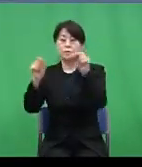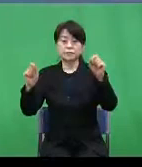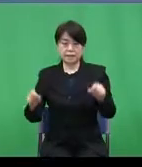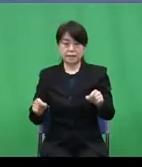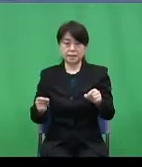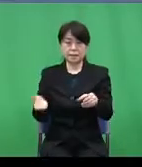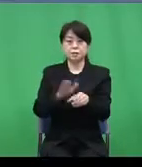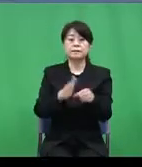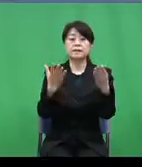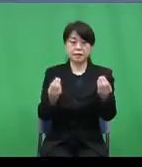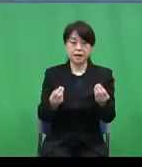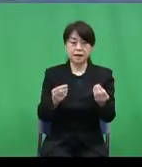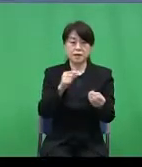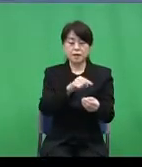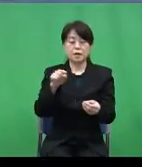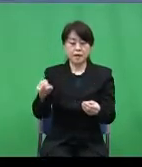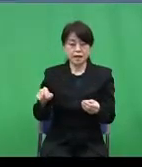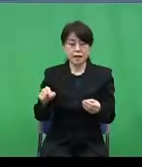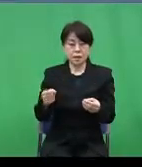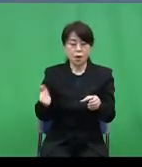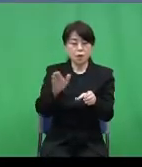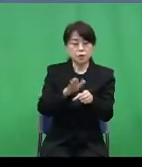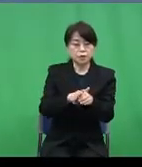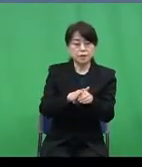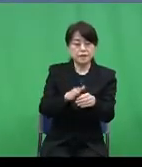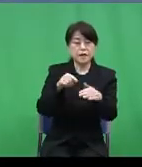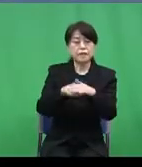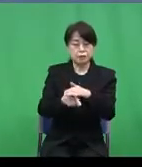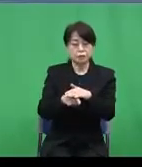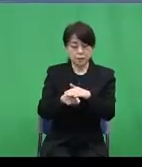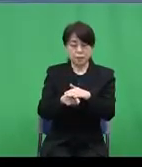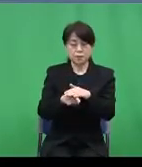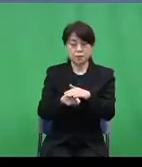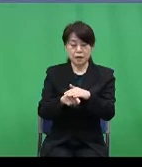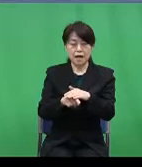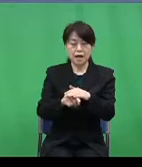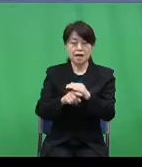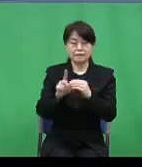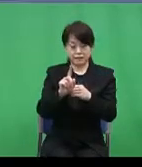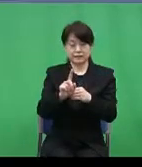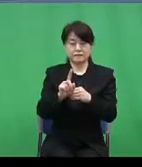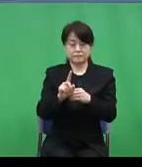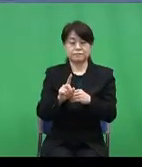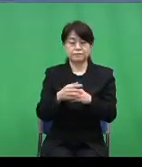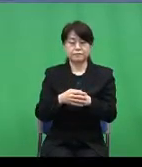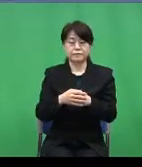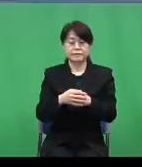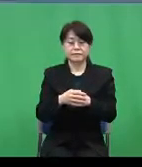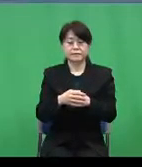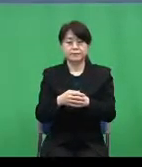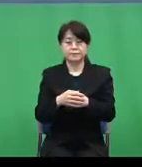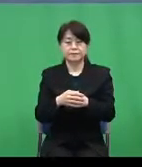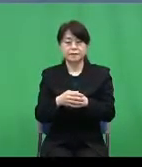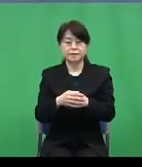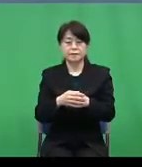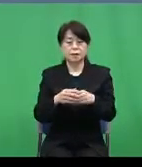ども、このテーマにあえて触れられたというのは、知事自身のご意思だったのかということと、まあ、なぜこのテーマ、あえて年頭